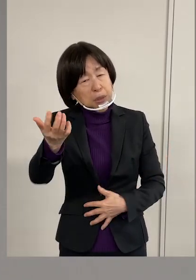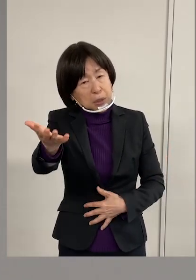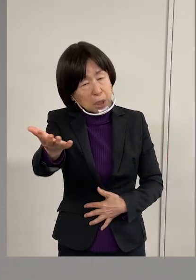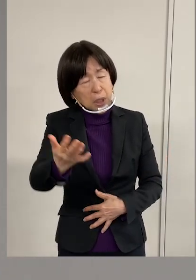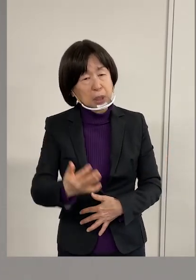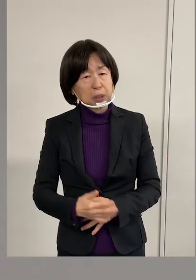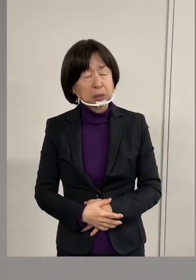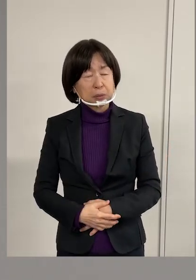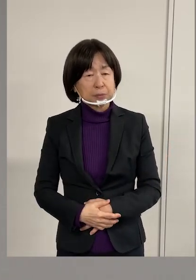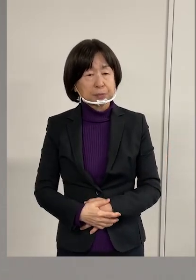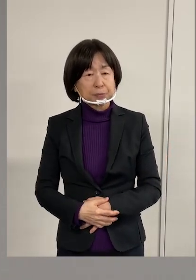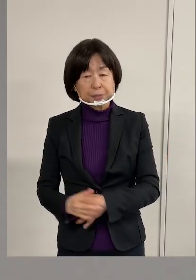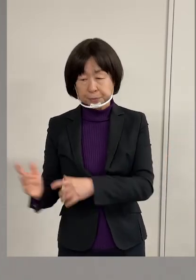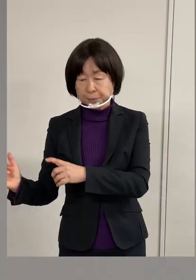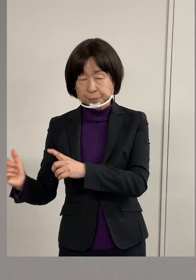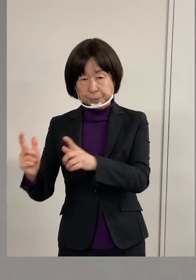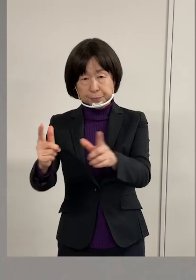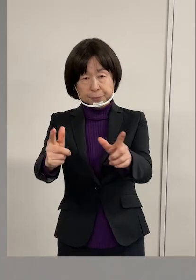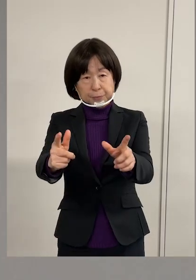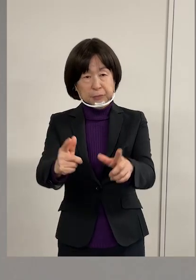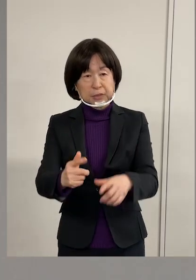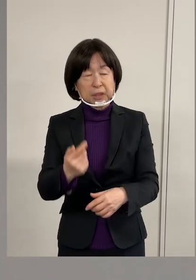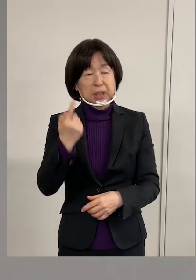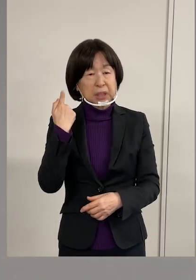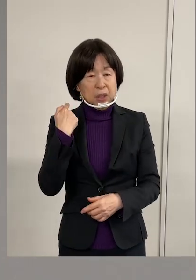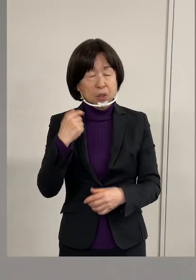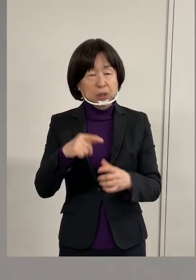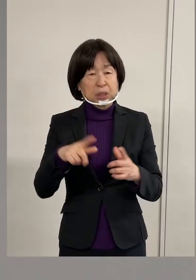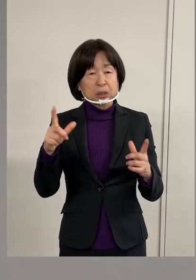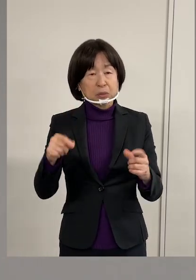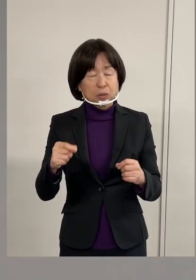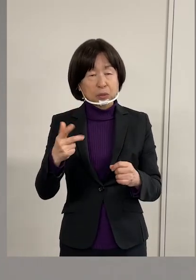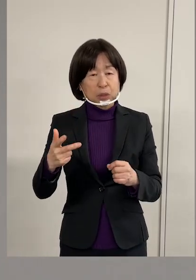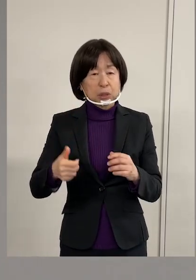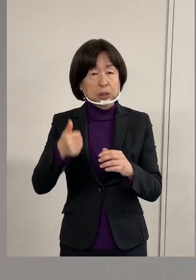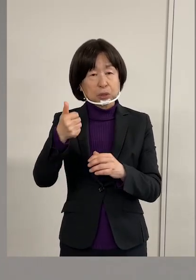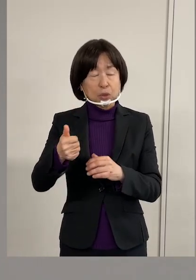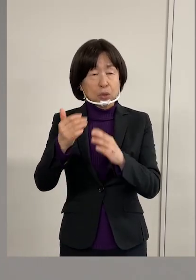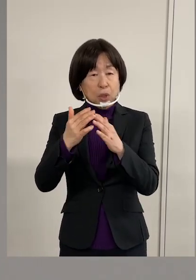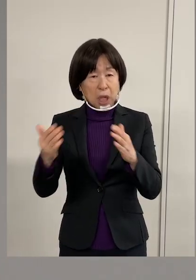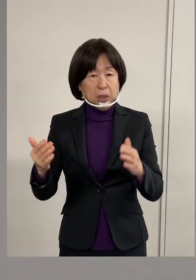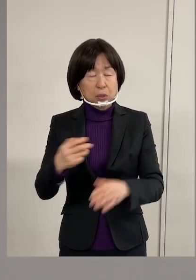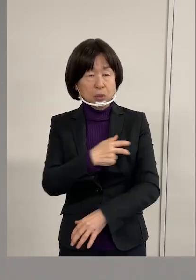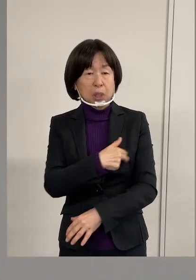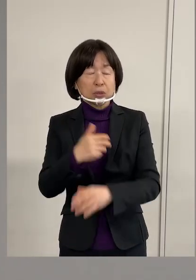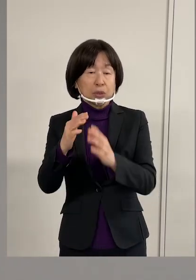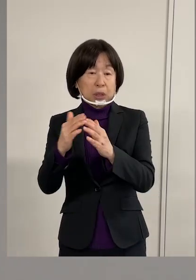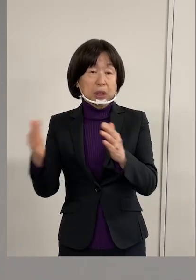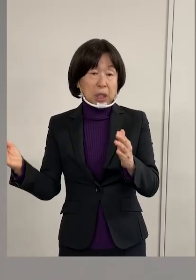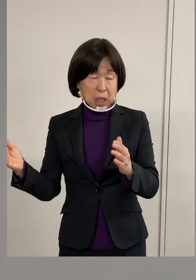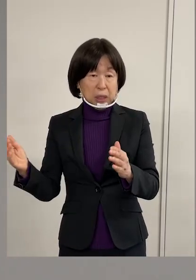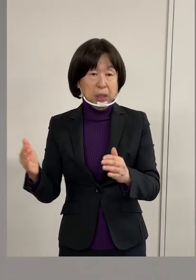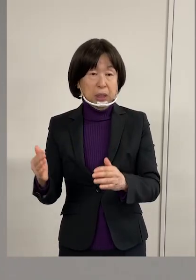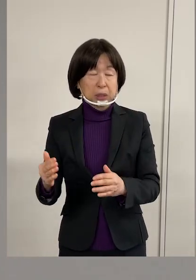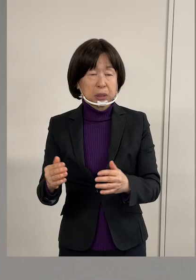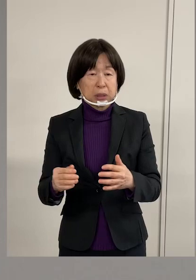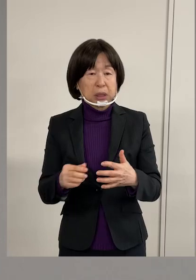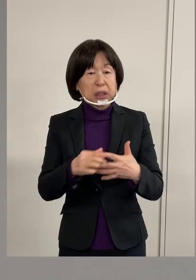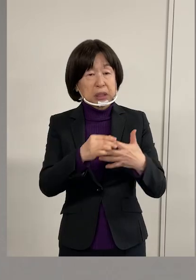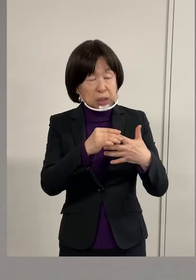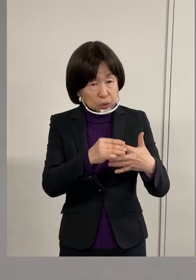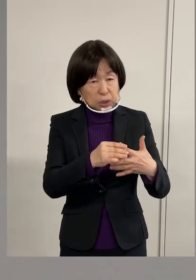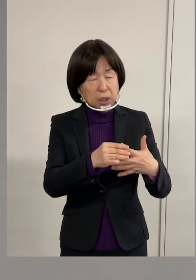か。 昨日の全国市長会の理事会、役員会でしたけれども、その中でも、大体2類から5類